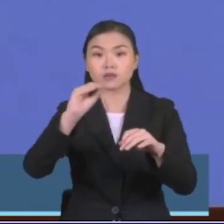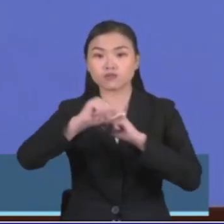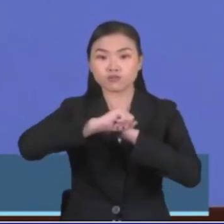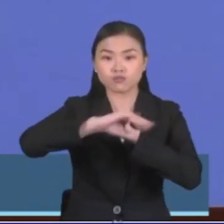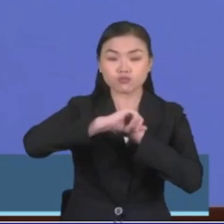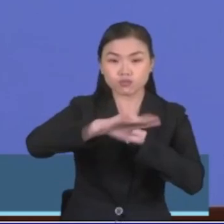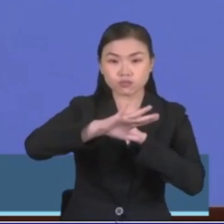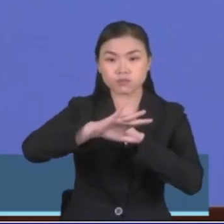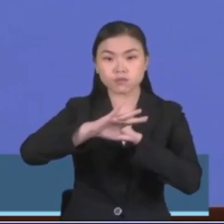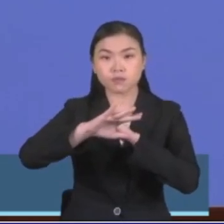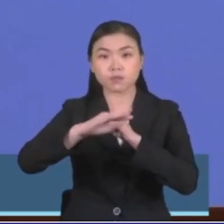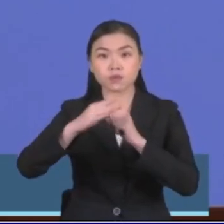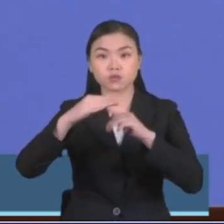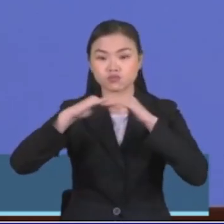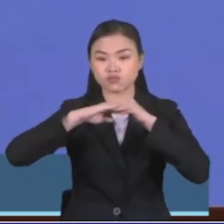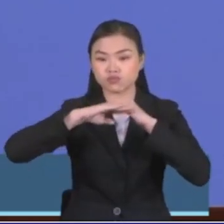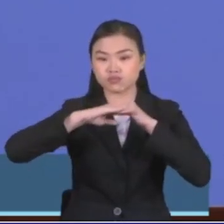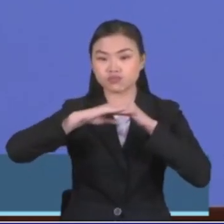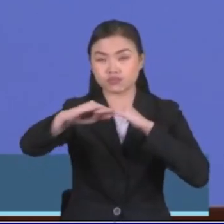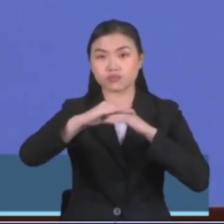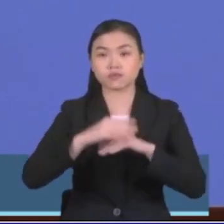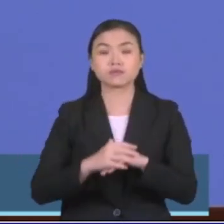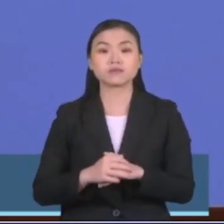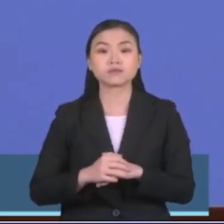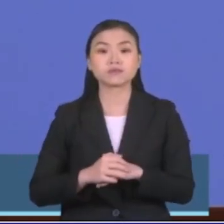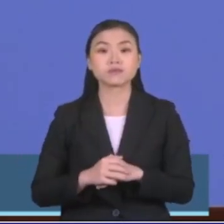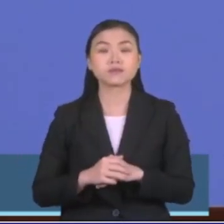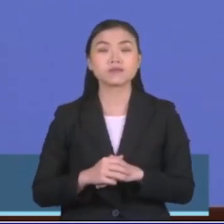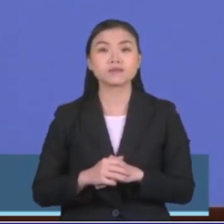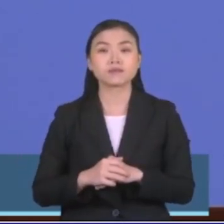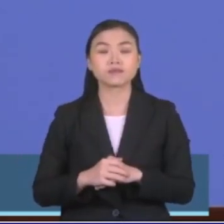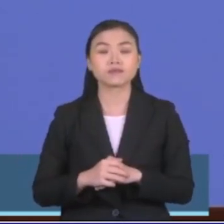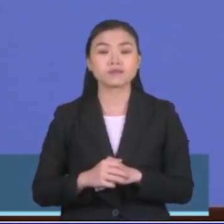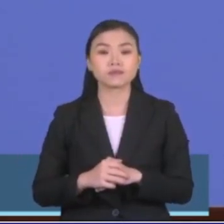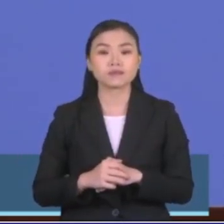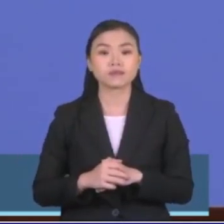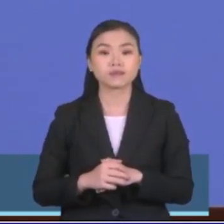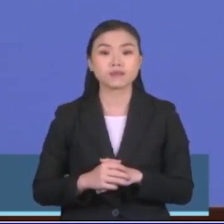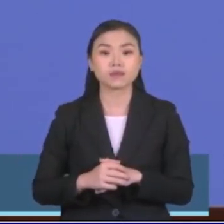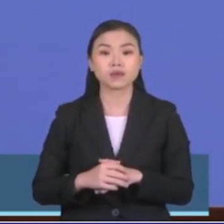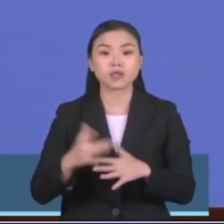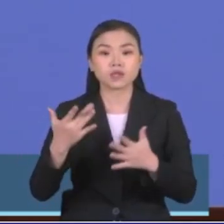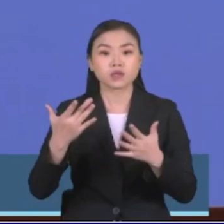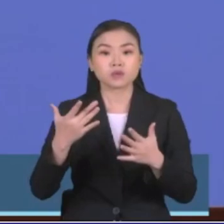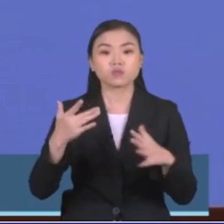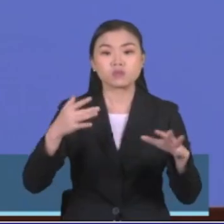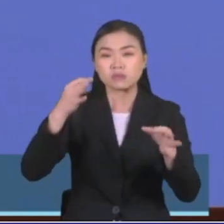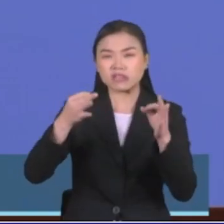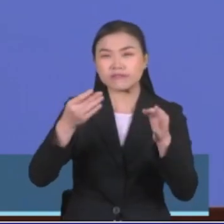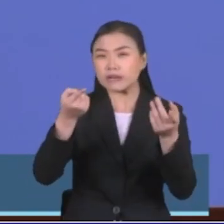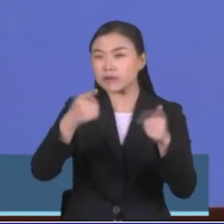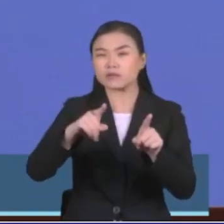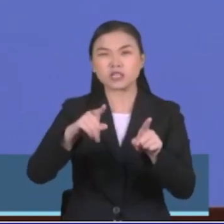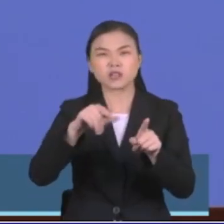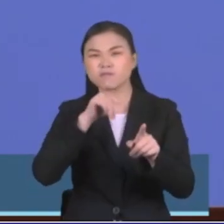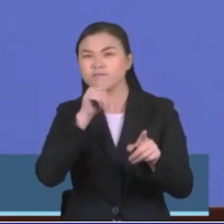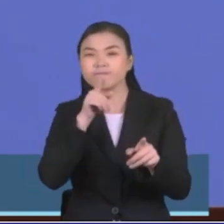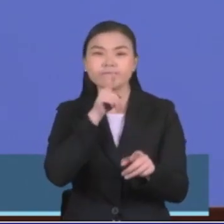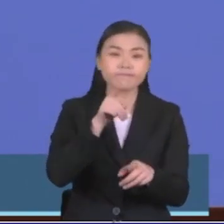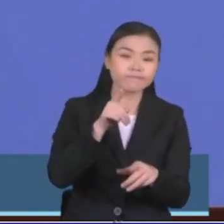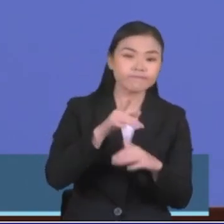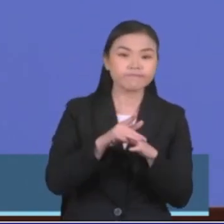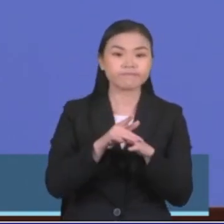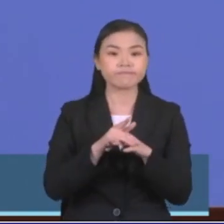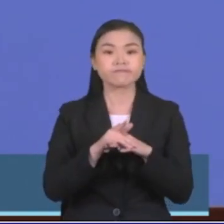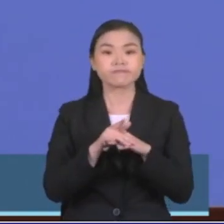regional stability. That's why we have asserted in no uncertain terms that we